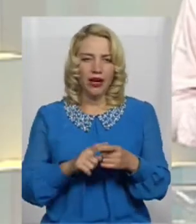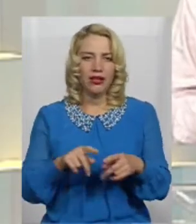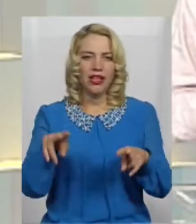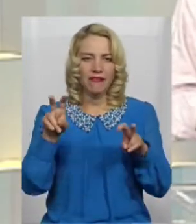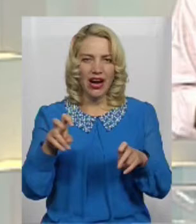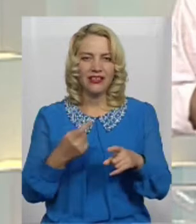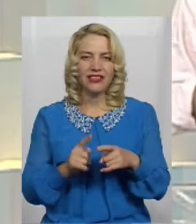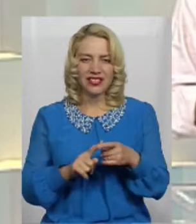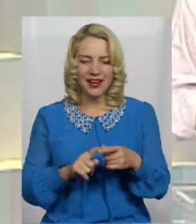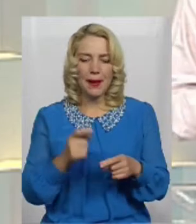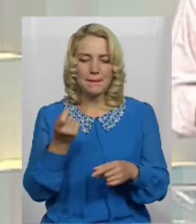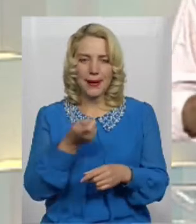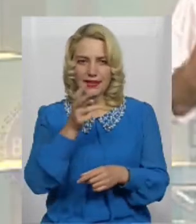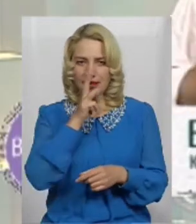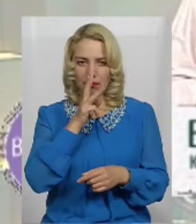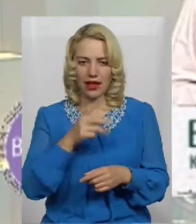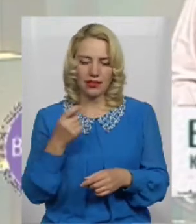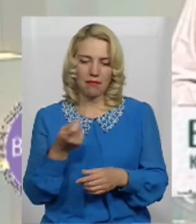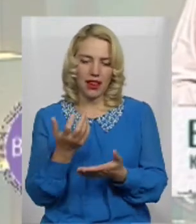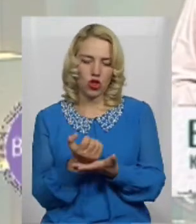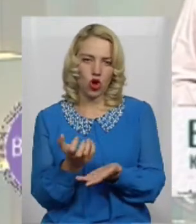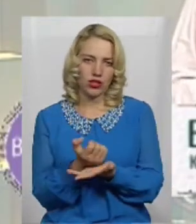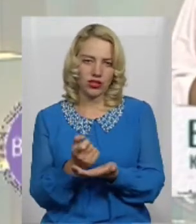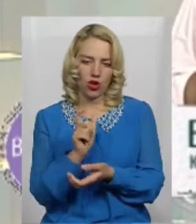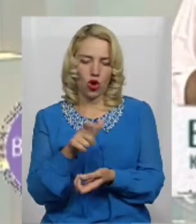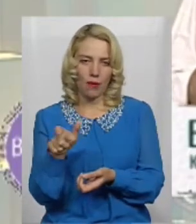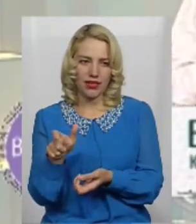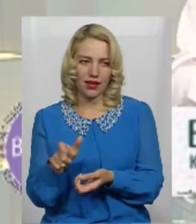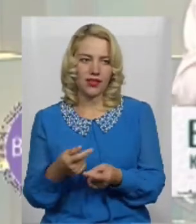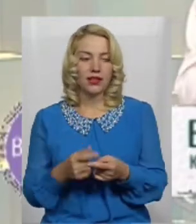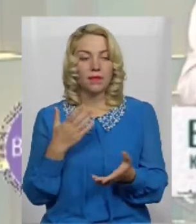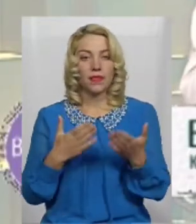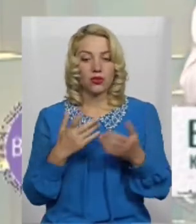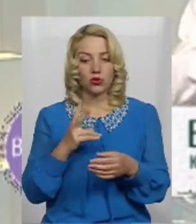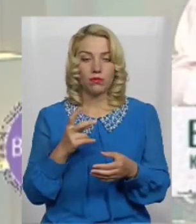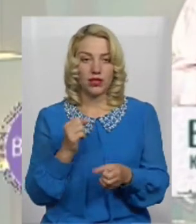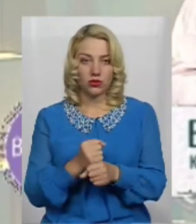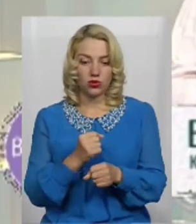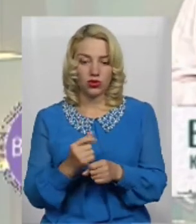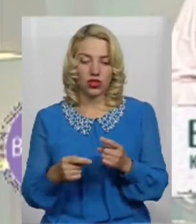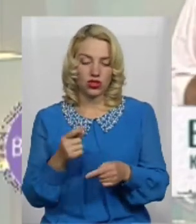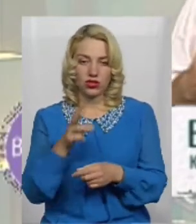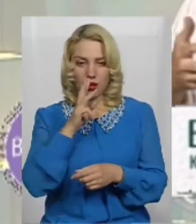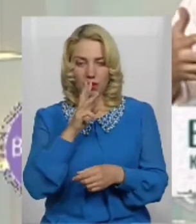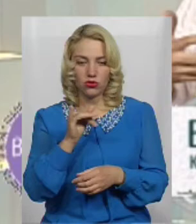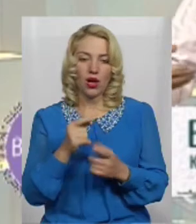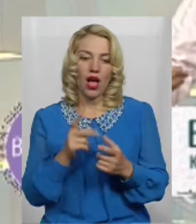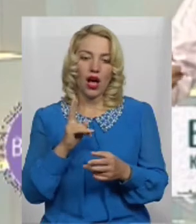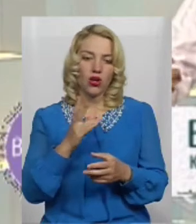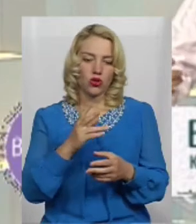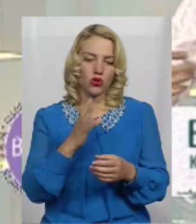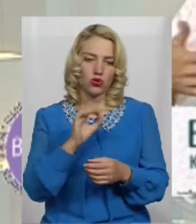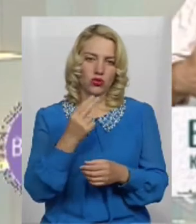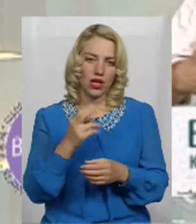Це малі заробітні плати, малий дохід, власне, громадян. Якщо ті, хто працюють, це через заробітну плату, а ті,